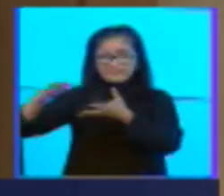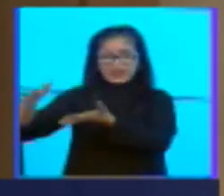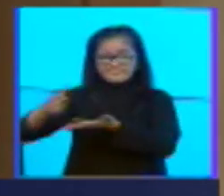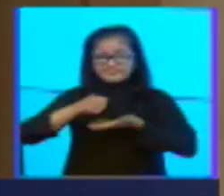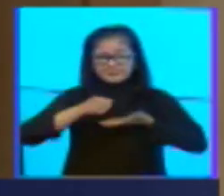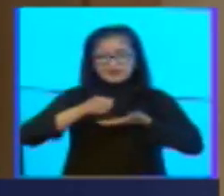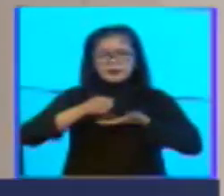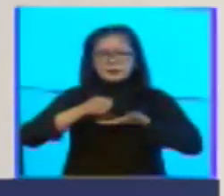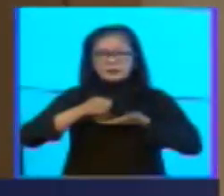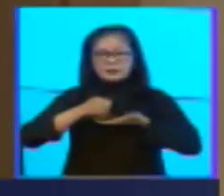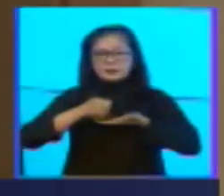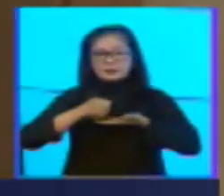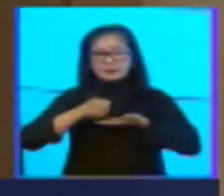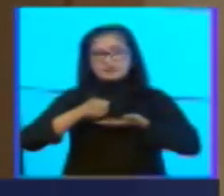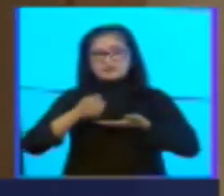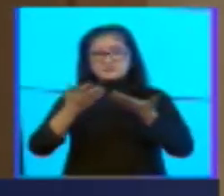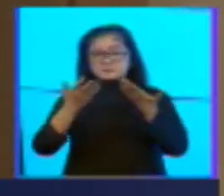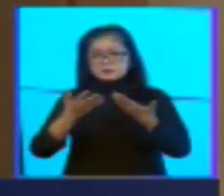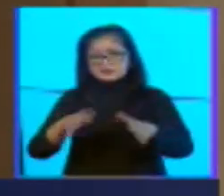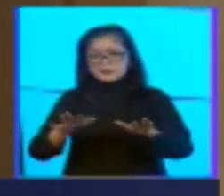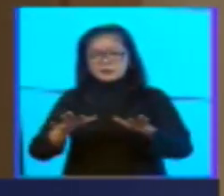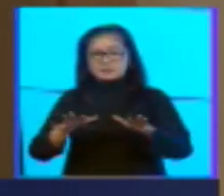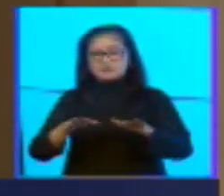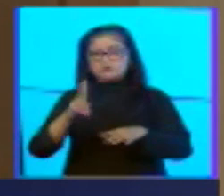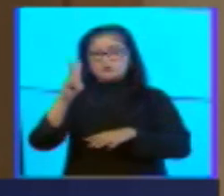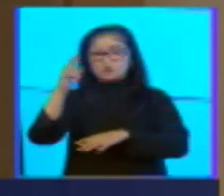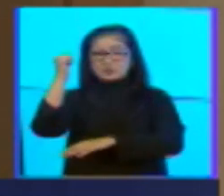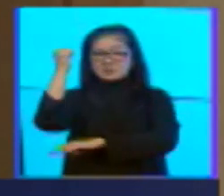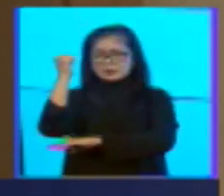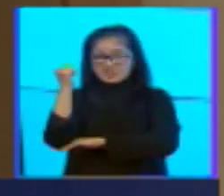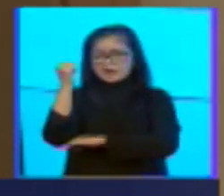atau dikumpulkan. Kedua tersangka ini memberikan